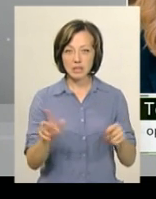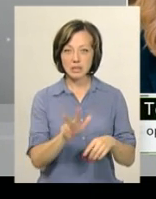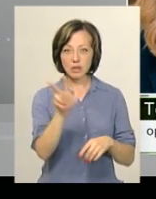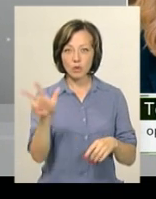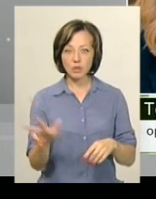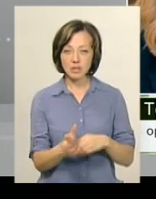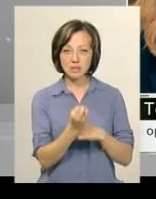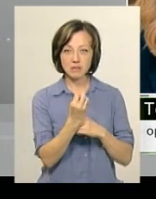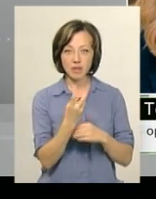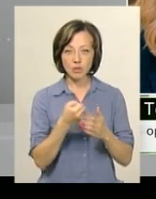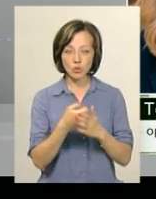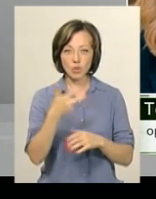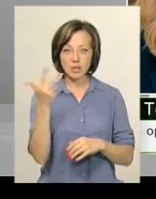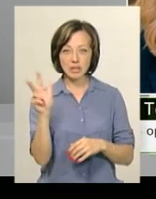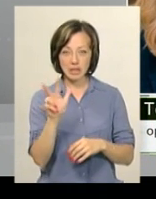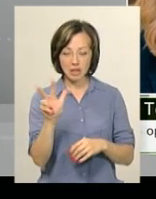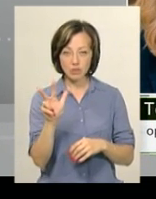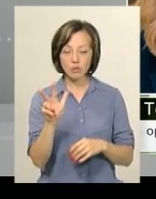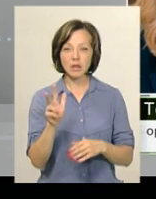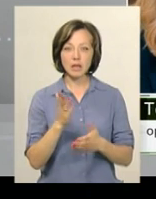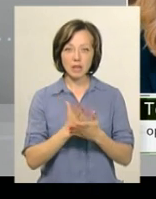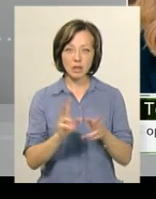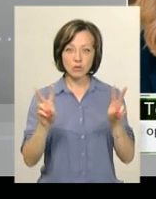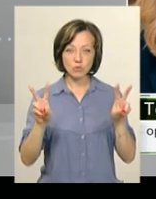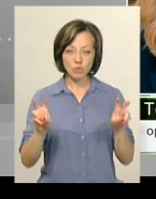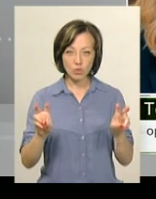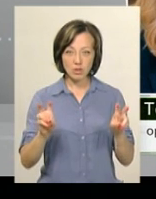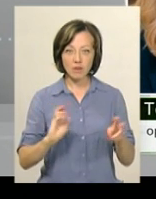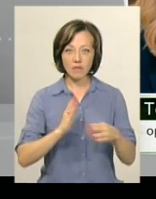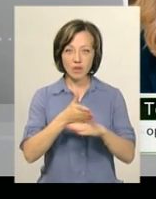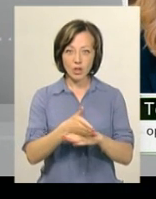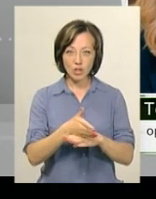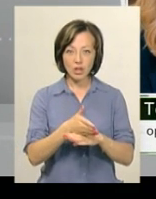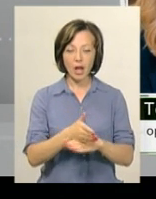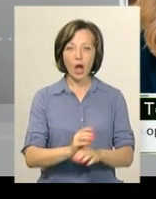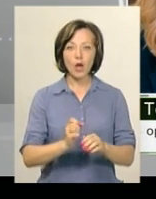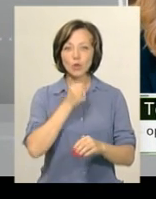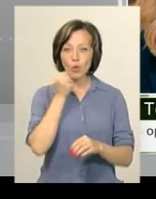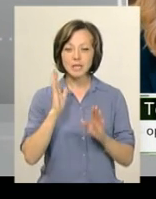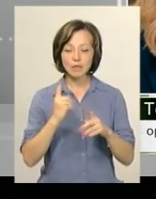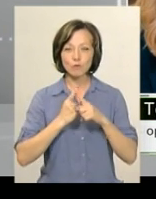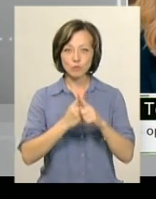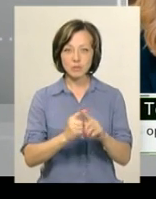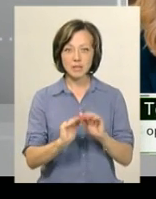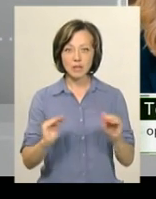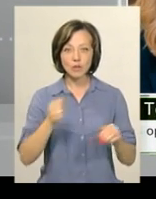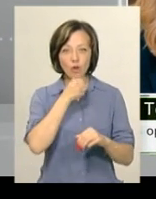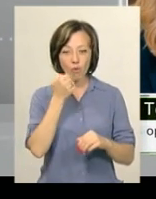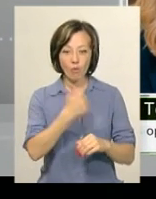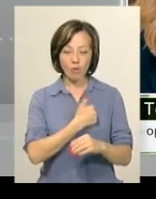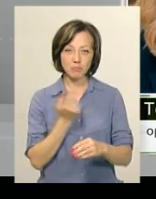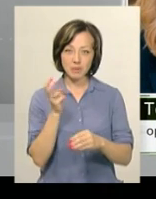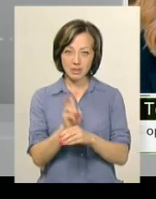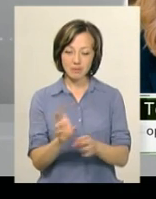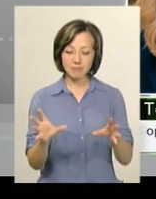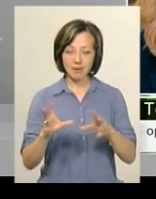з 12 до 3, і у нас є ще слоган проєкту, що вхід дорослим тільки в супроводі дітей, тому якщо хтось з дорослих бажає завітати,